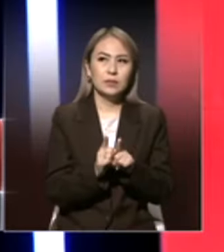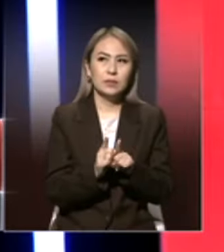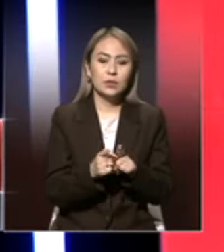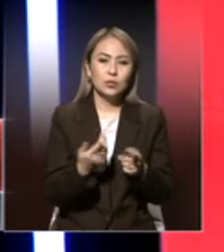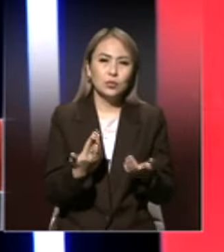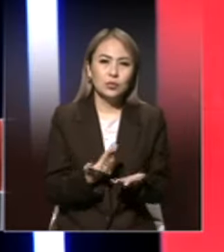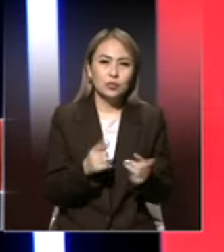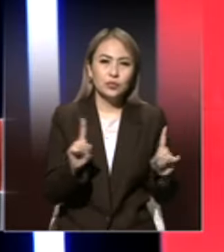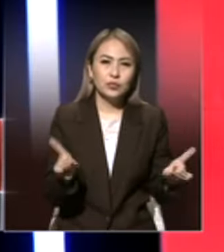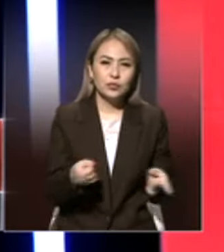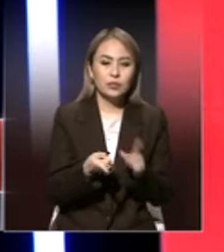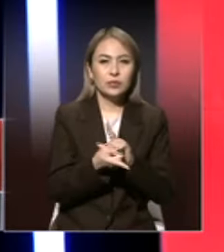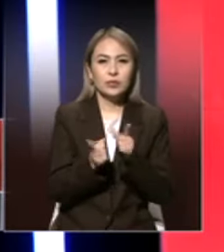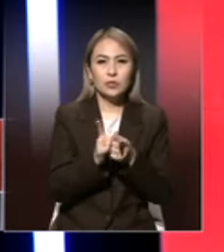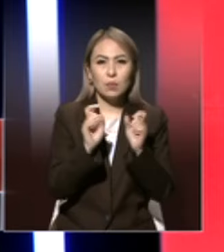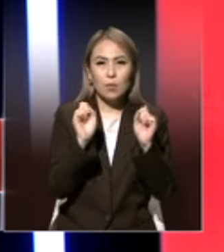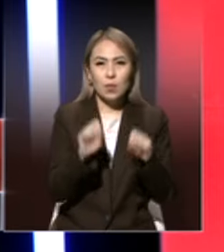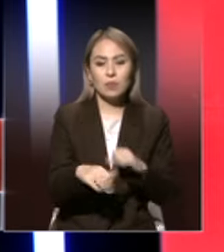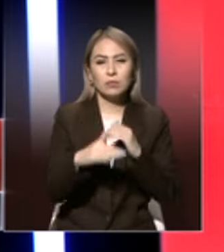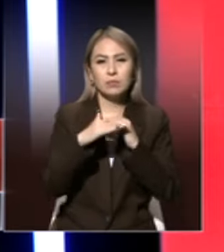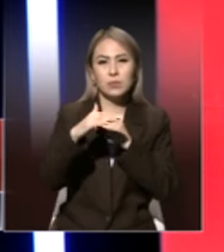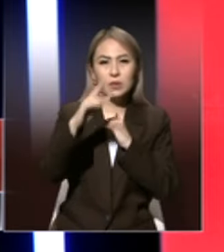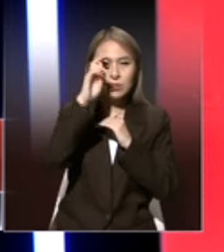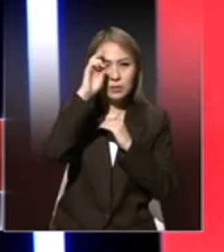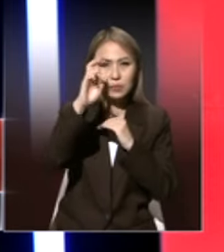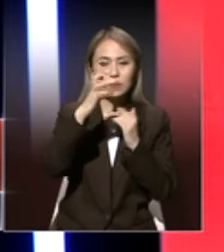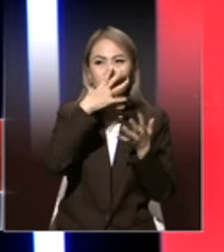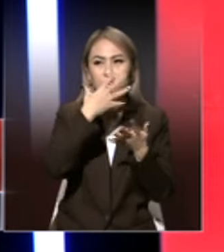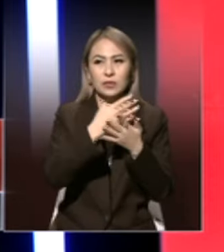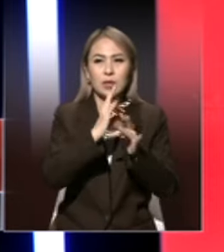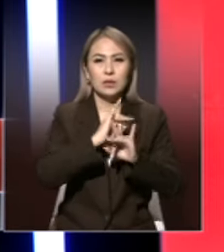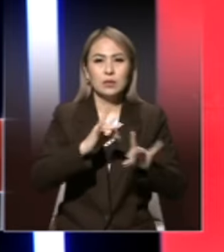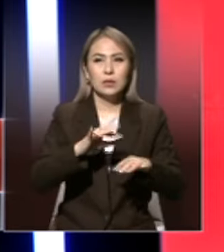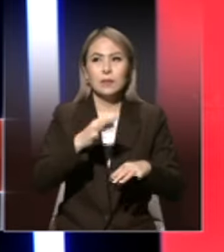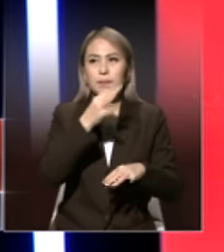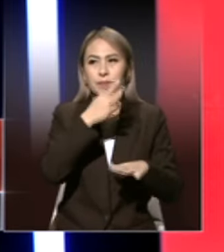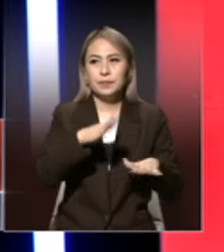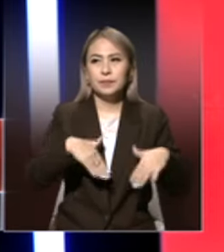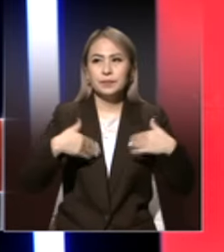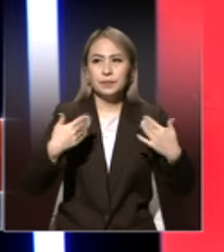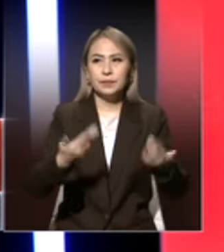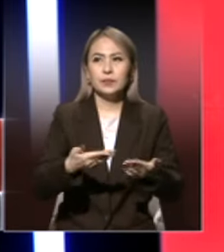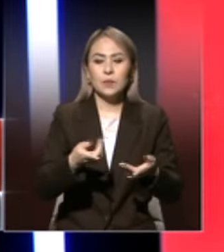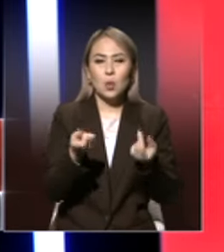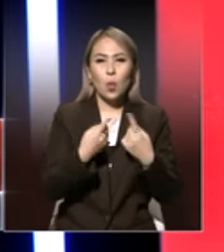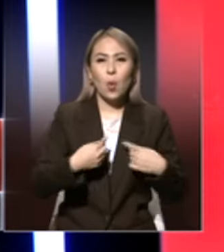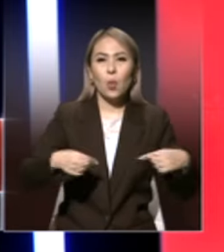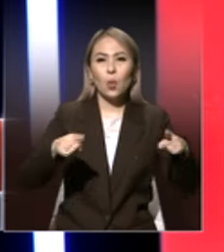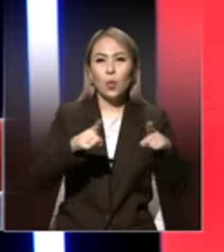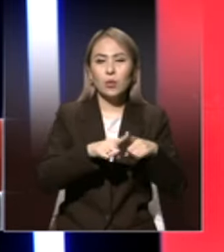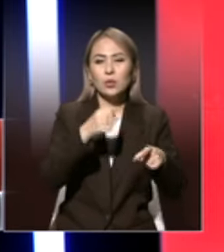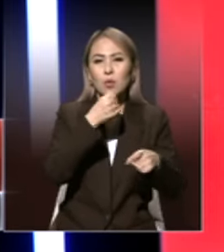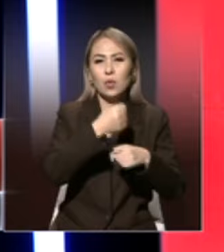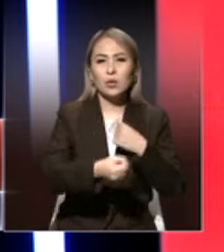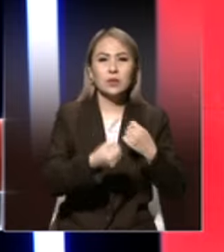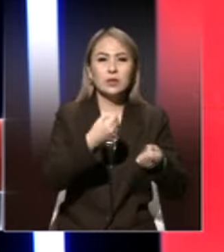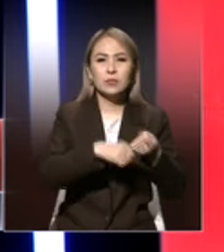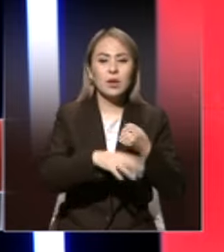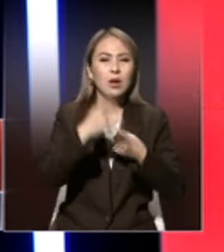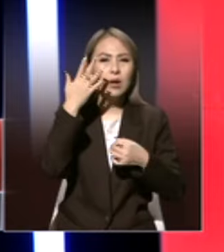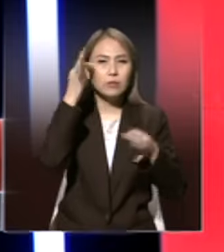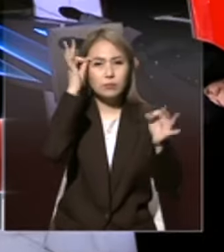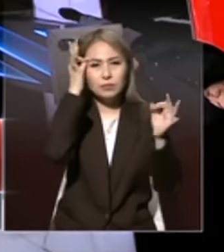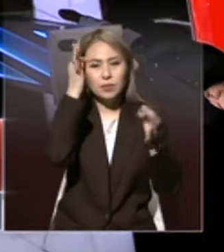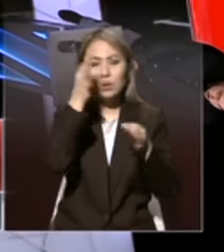жағдайды жақсартуға болады. Заңды мемлекет басшысының Қасым Жомарт Тоқаевтың өткенде мына пікір қатты ұнады. Қоғамда озбырлық пен зорлық-зомбылықтың кез